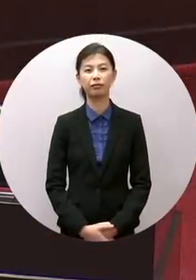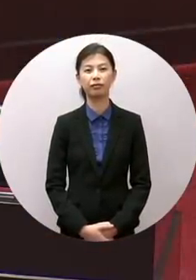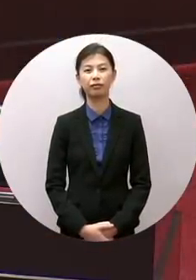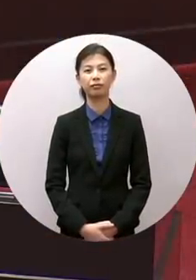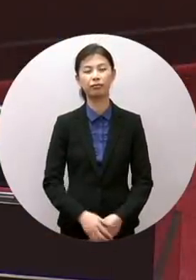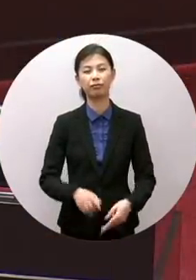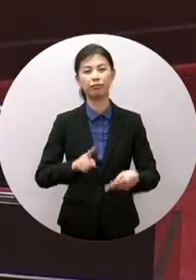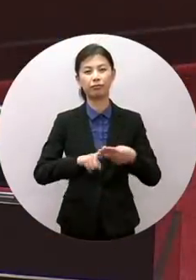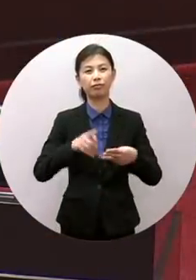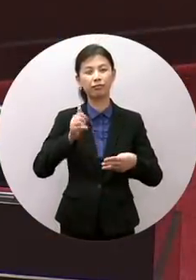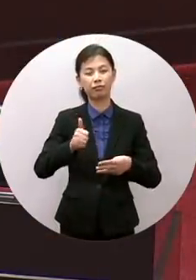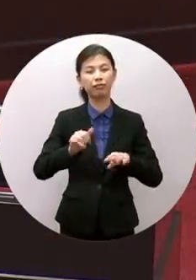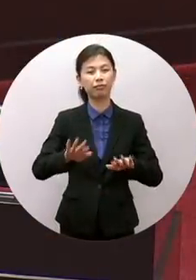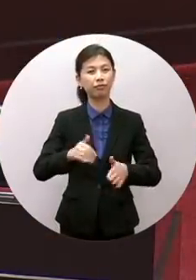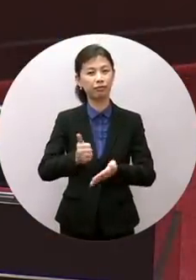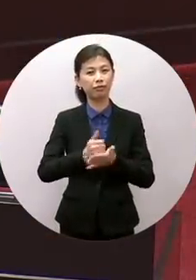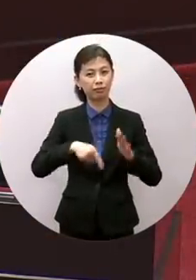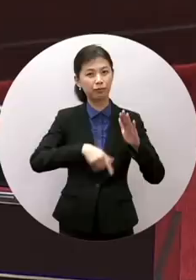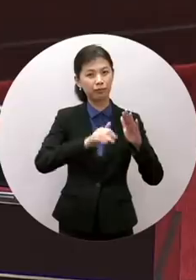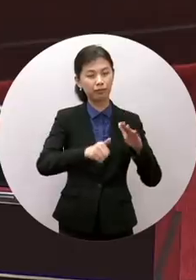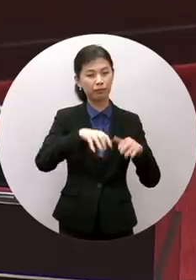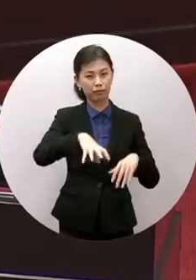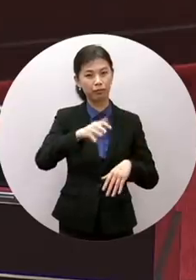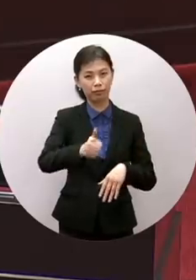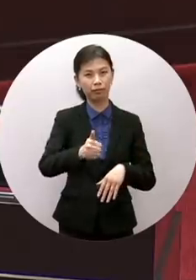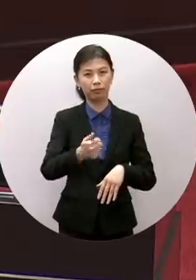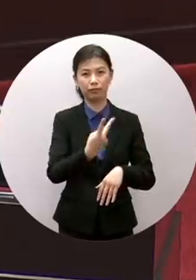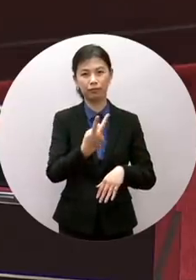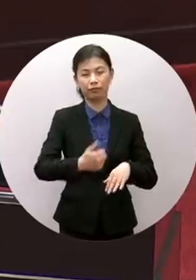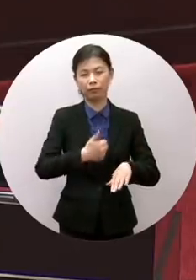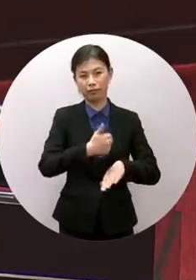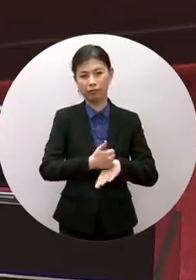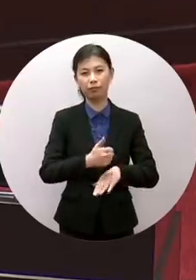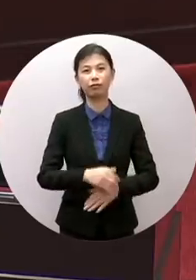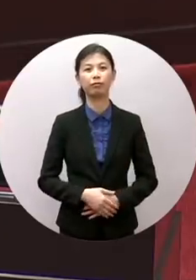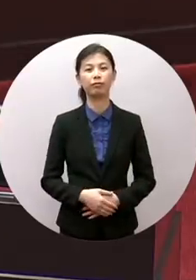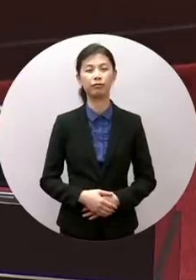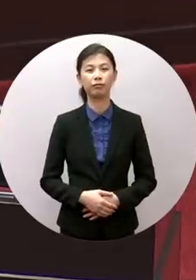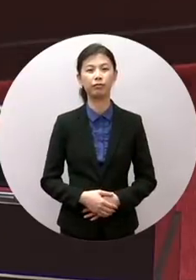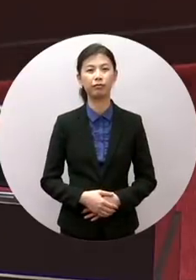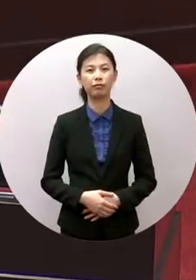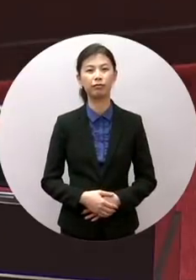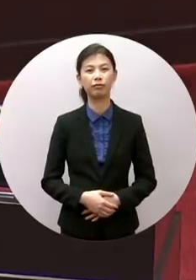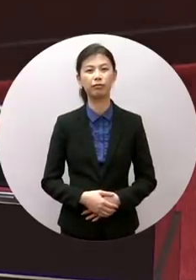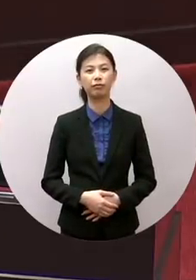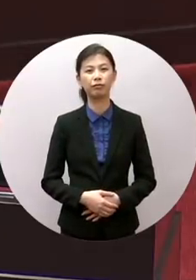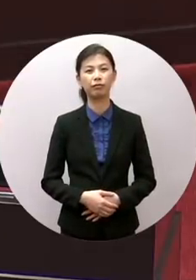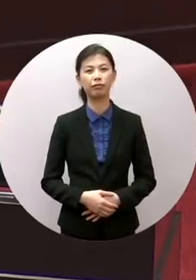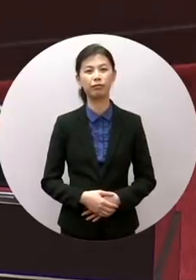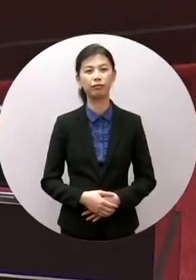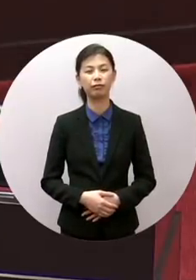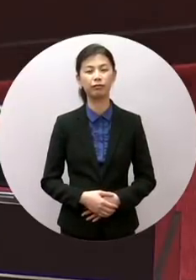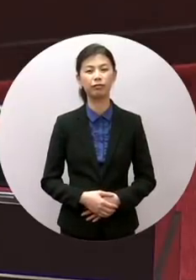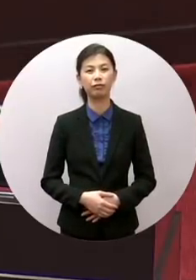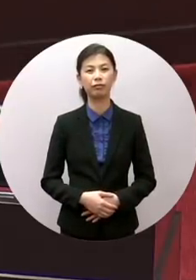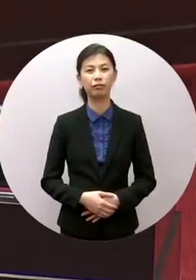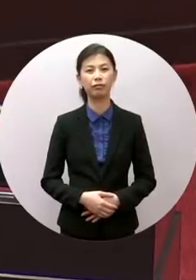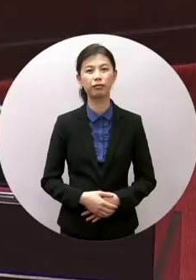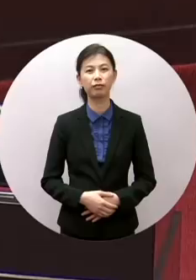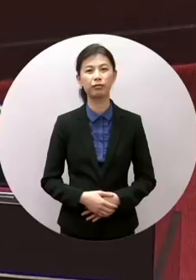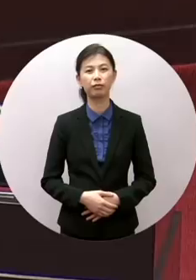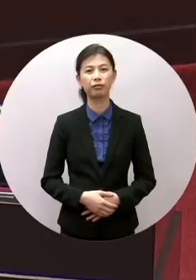主席，我们请院长跟部长一起好吗？ 请苏院长跟沈部长。